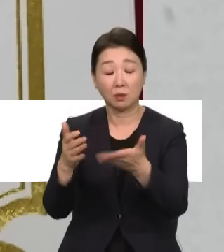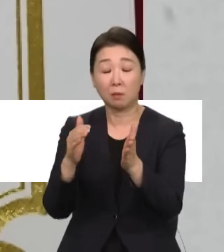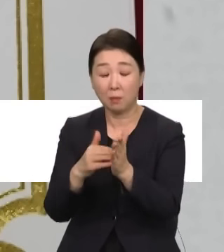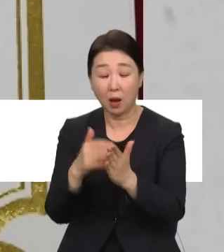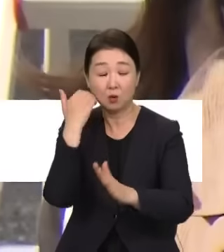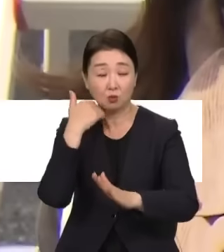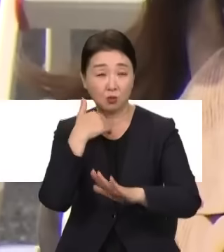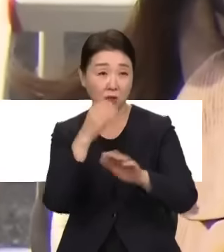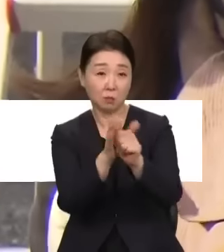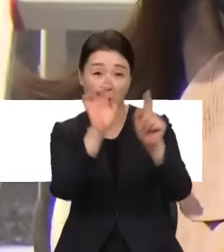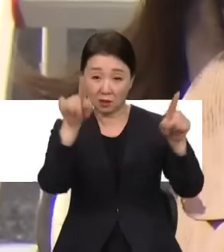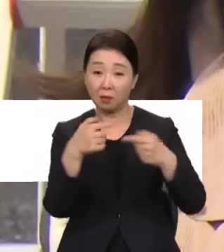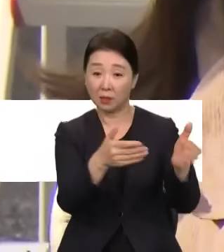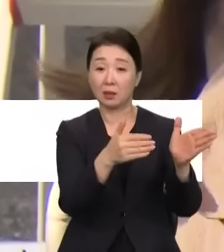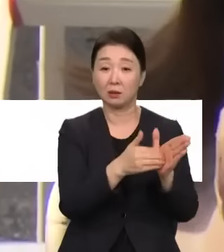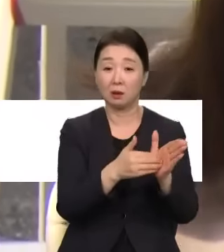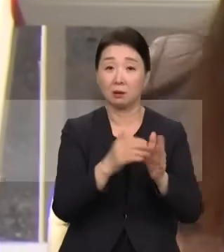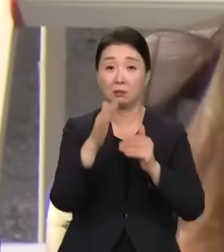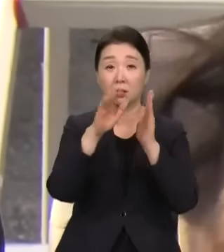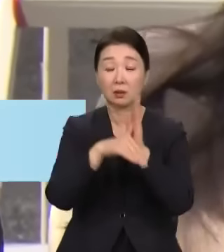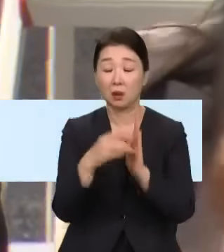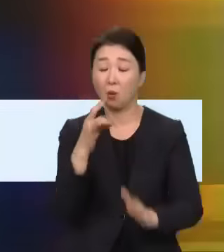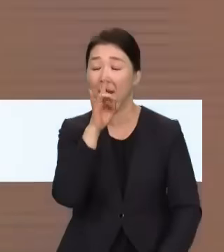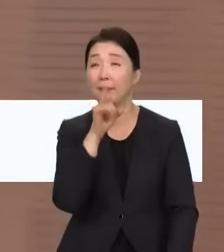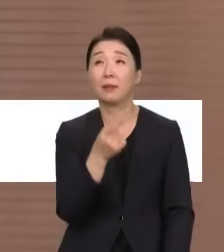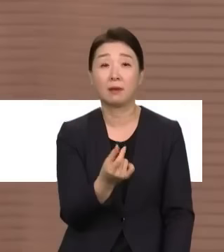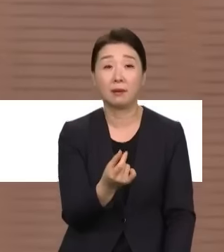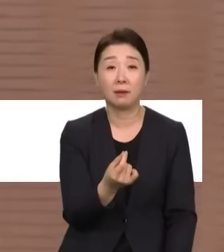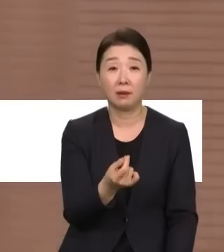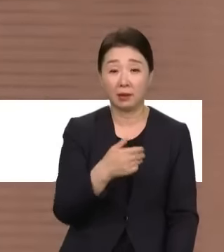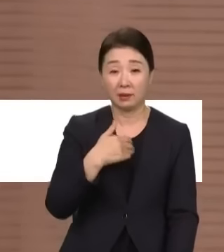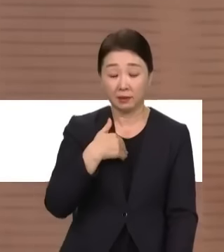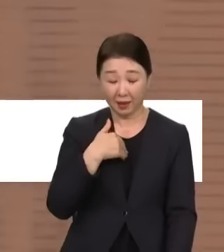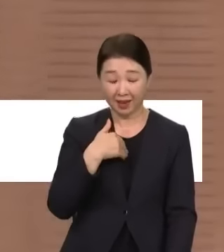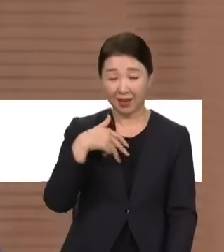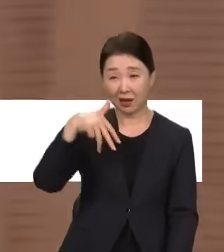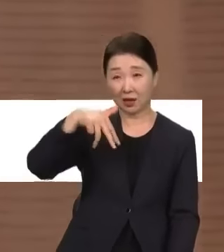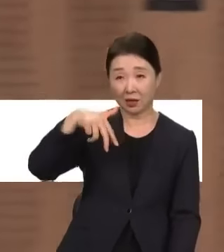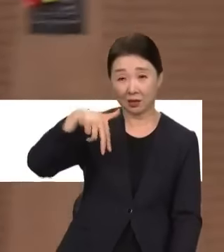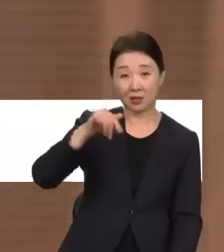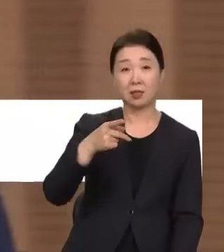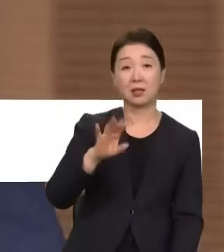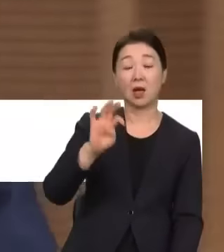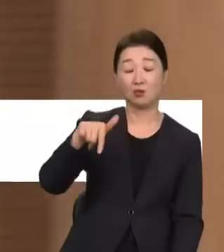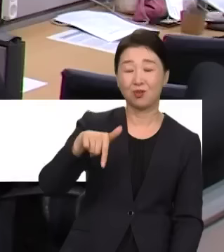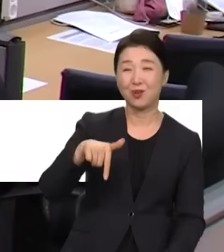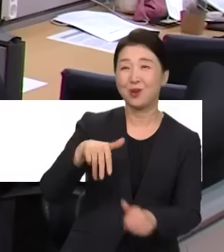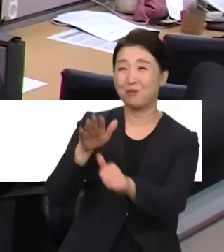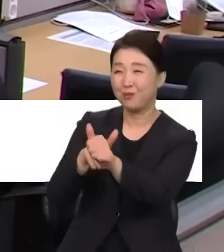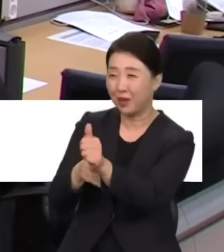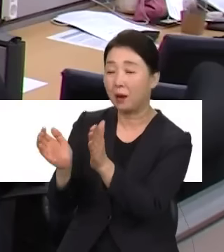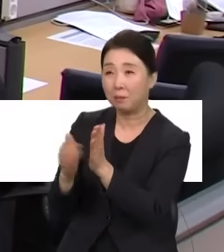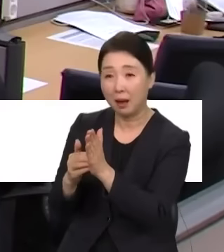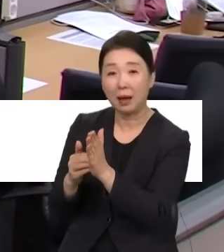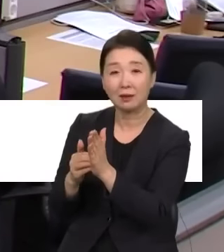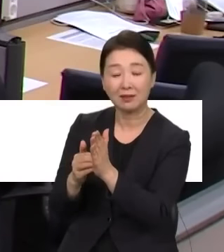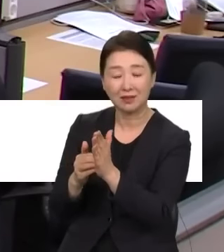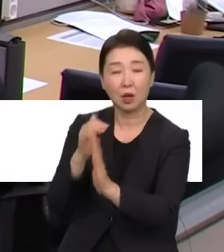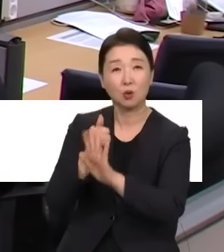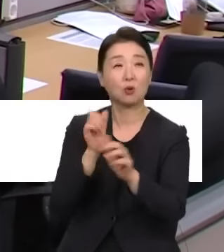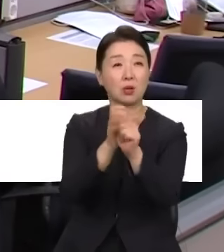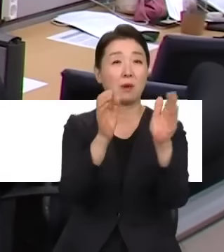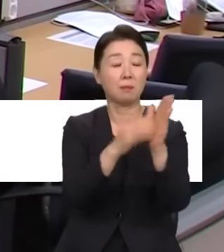겁니다. 이 과정에서 원래 안 되는 일인데 내가 지상욱 원장에게 말해서 됐다는 취지로 친분과 영향력을